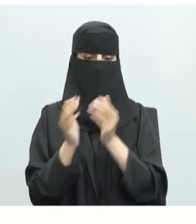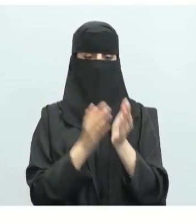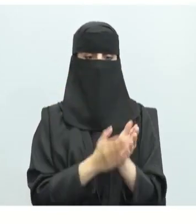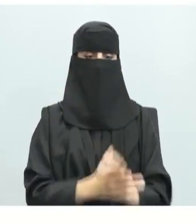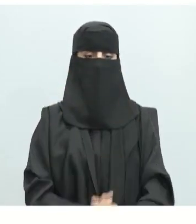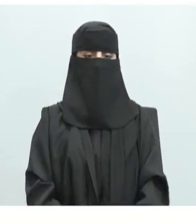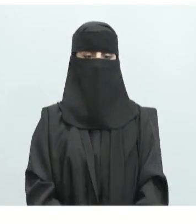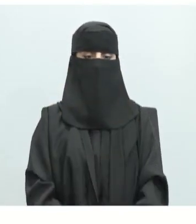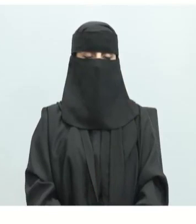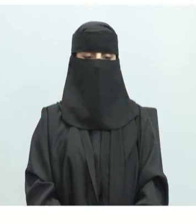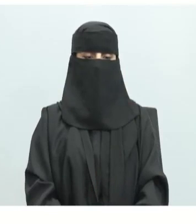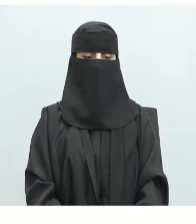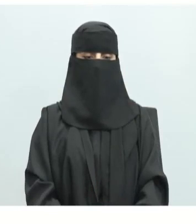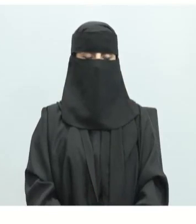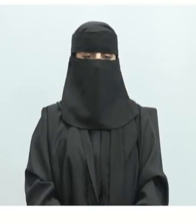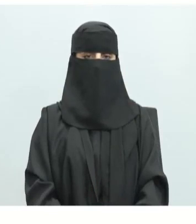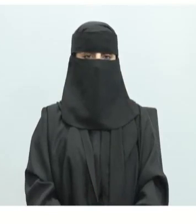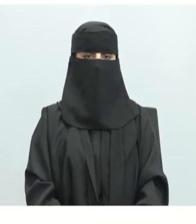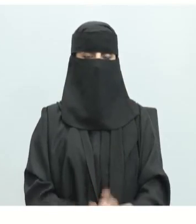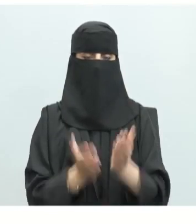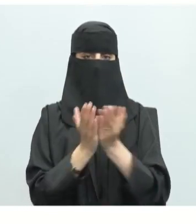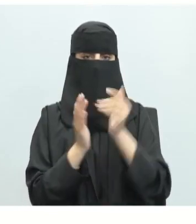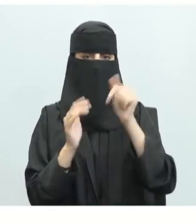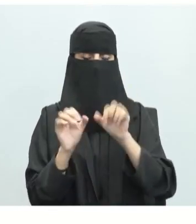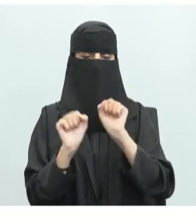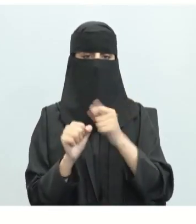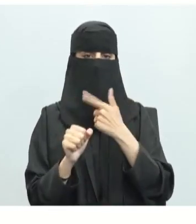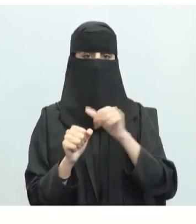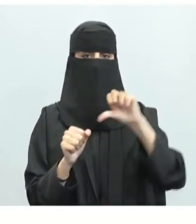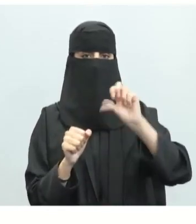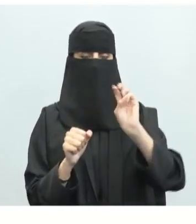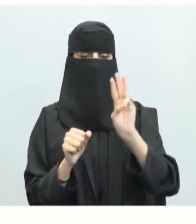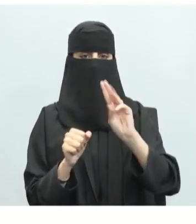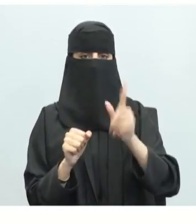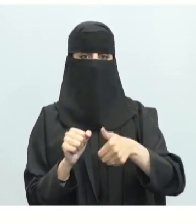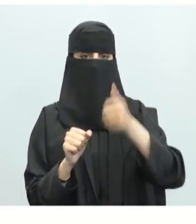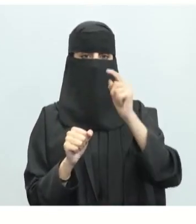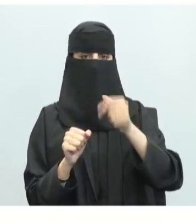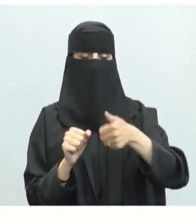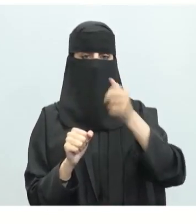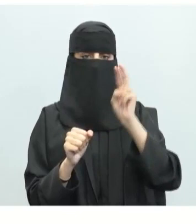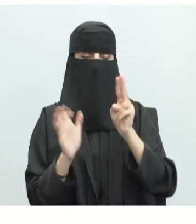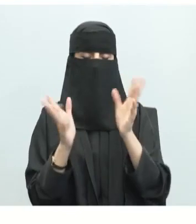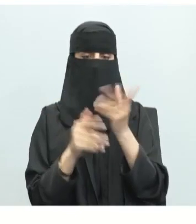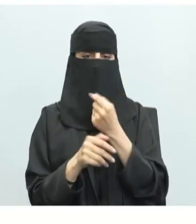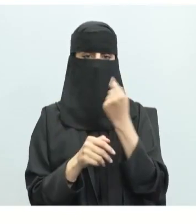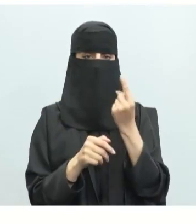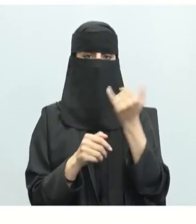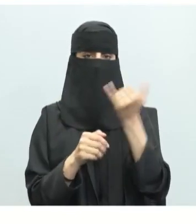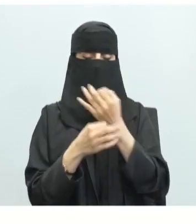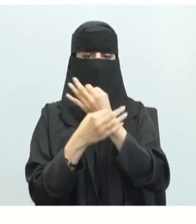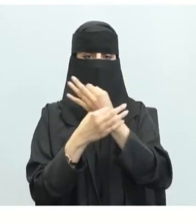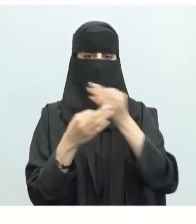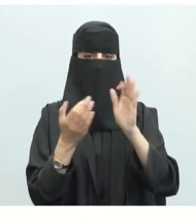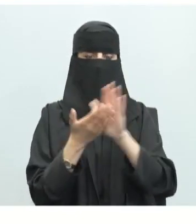لهذا اليوم إثراء آيات. فنقول لكم أنه لا بد أن تعودوا إلى الأساليب